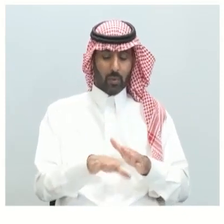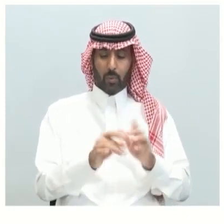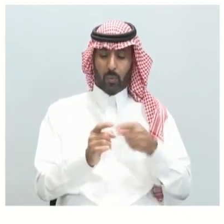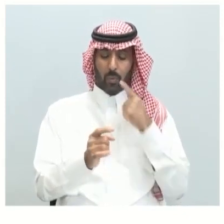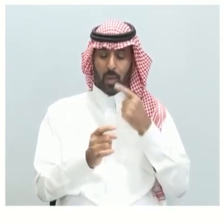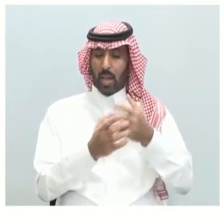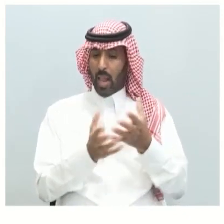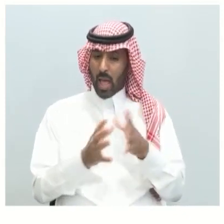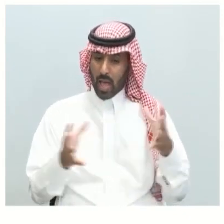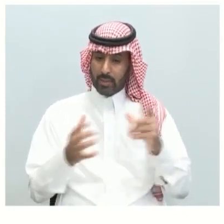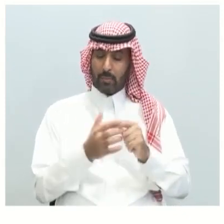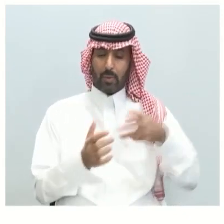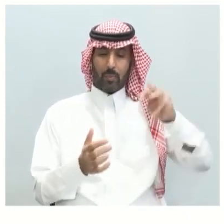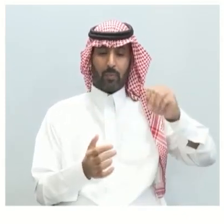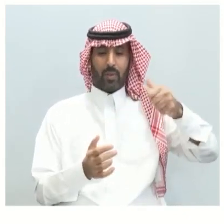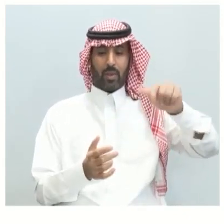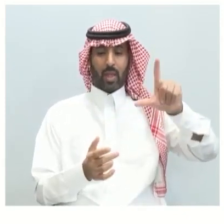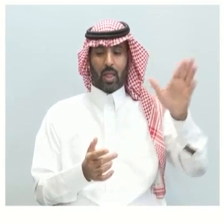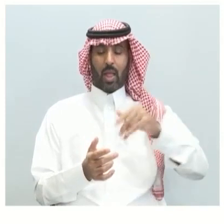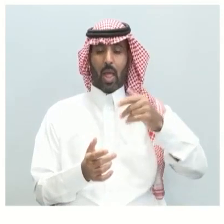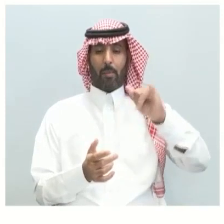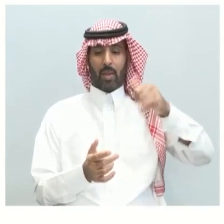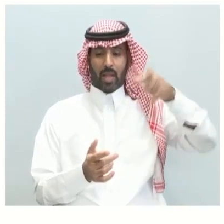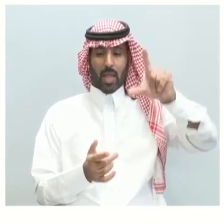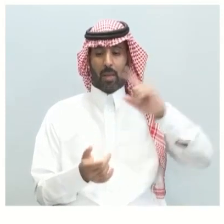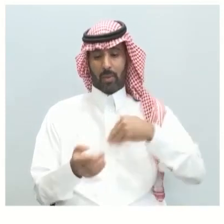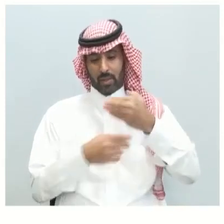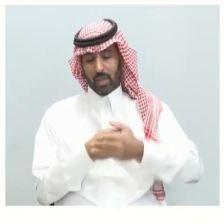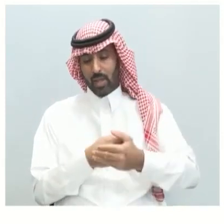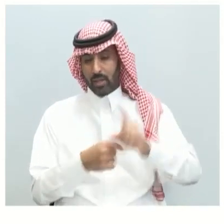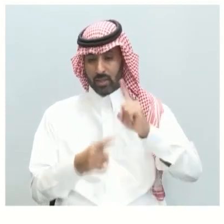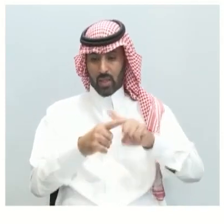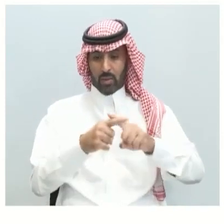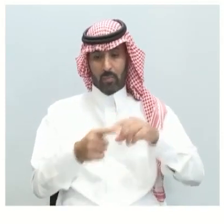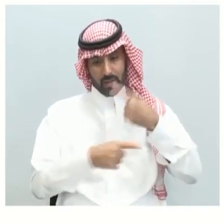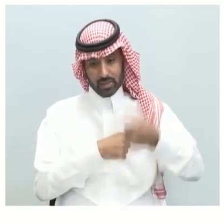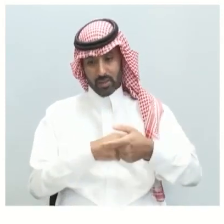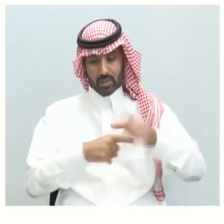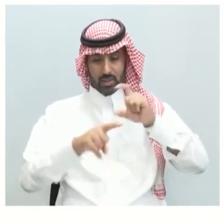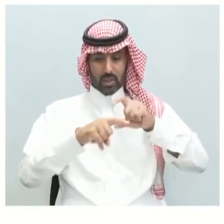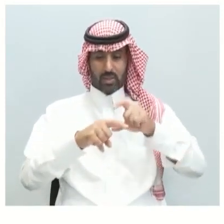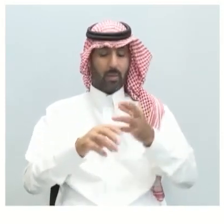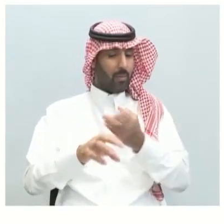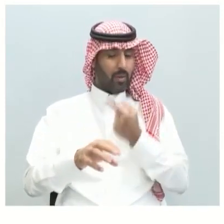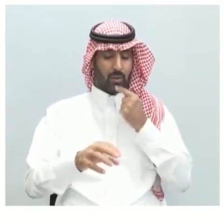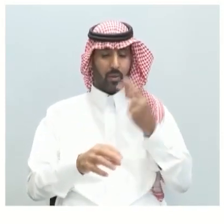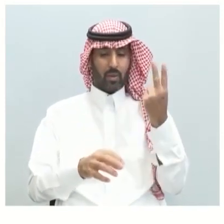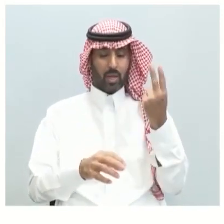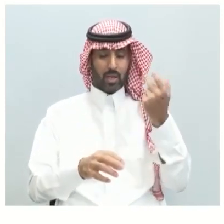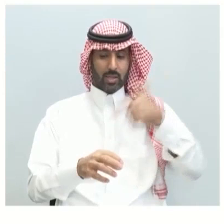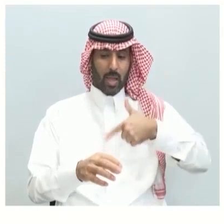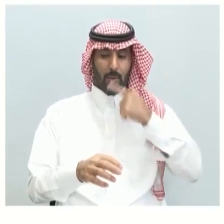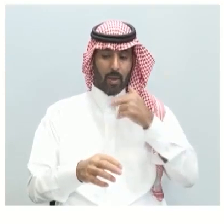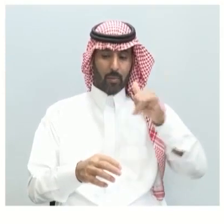وحده الحجم وهو والملي بعد الضرب والقسمه ستعطيني الناتج 72 ملي